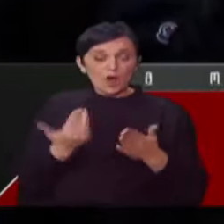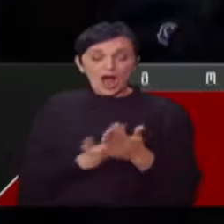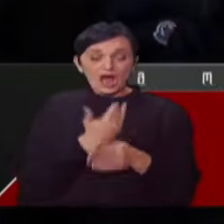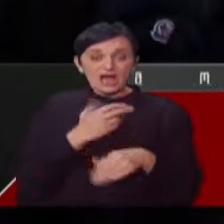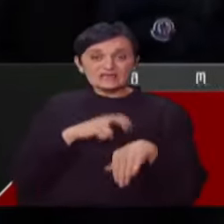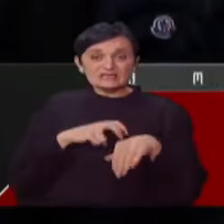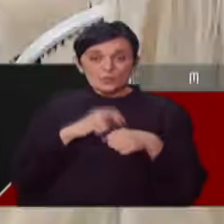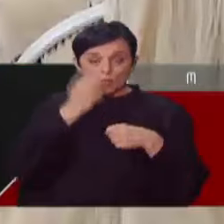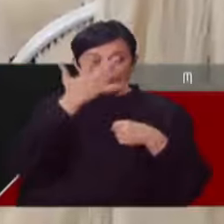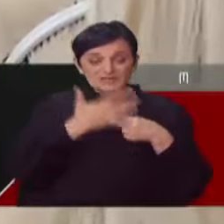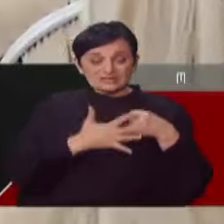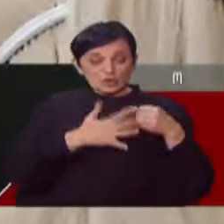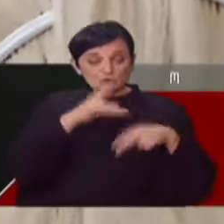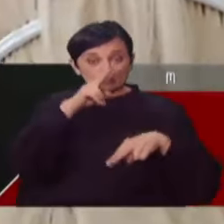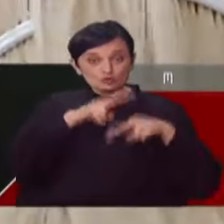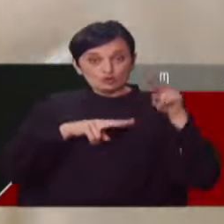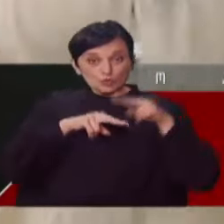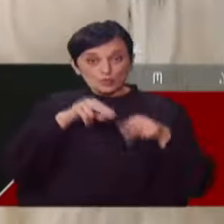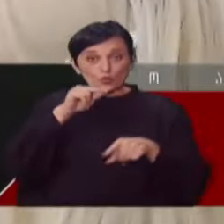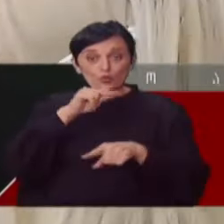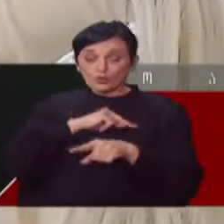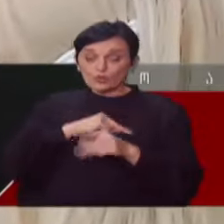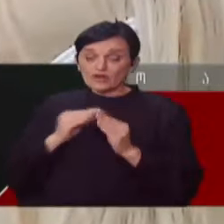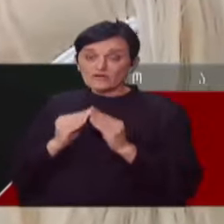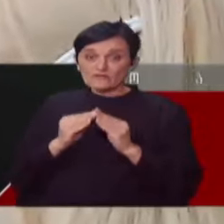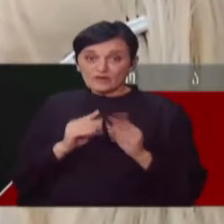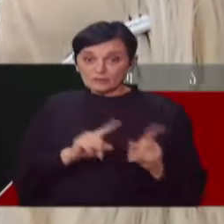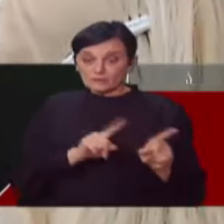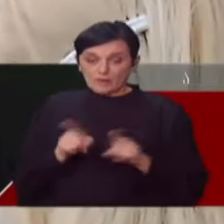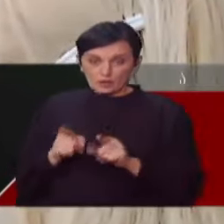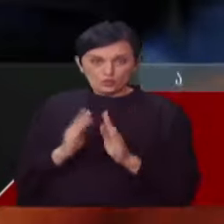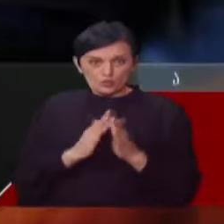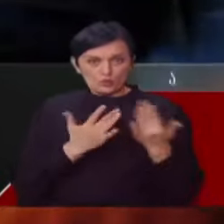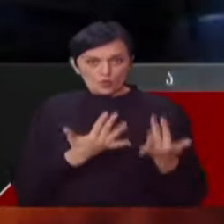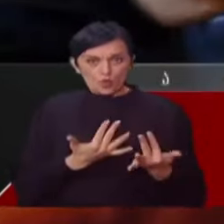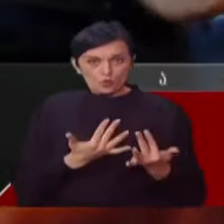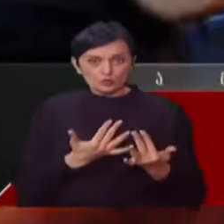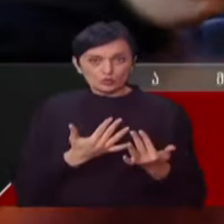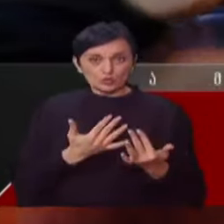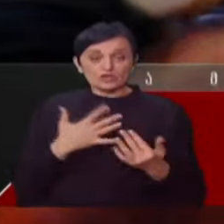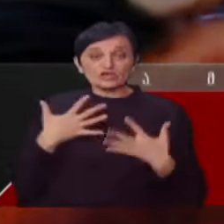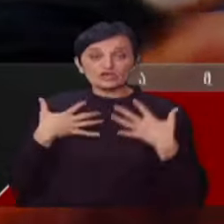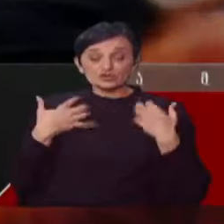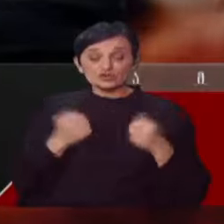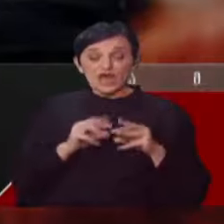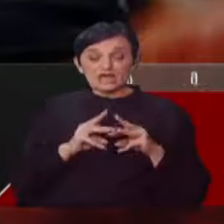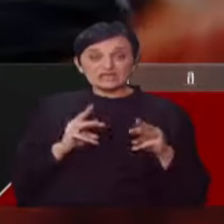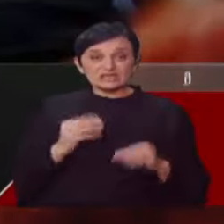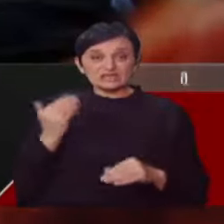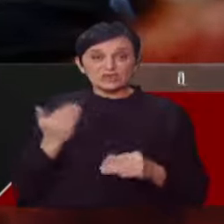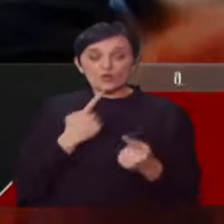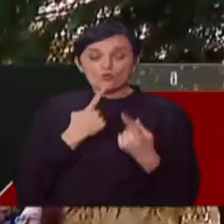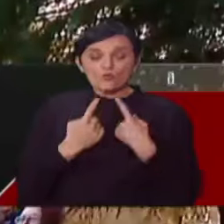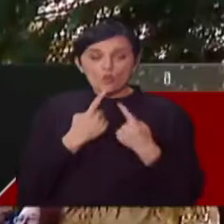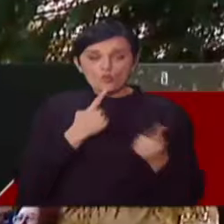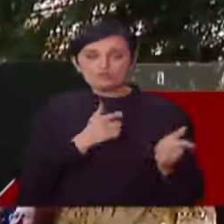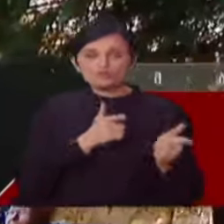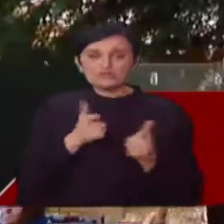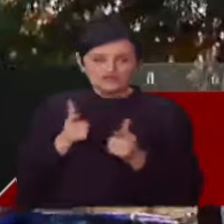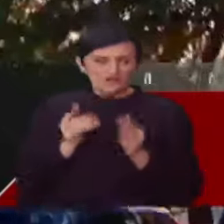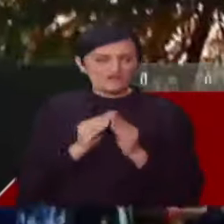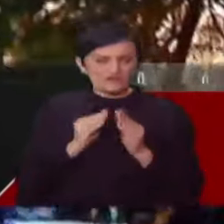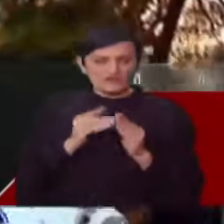სამედიცინო ცენტრის მშენებლობას მუშაობის უწყვეტობის პარალელურად მოითხოვს. Თავის მხრივ ჯანდაცვის სამინისტროს ministrom მოლაპარაკებისთვის მზაობას